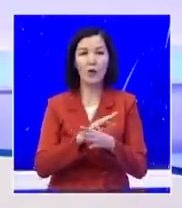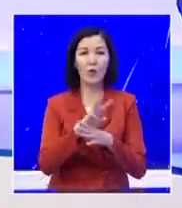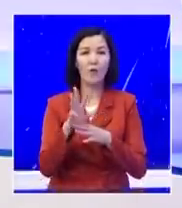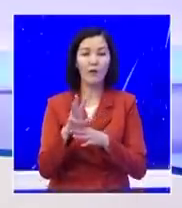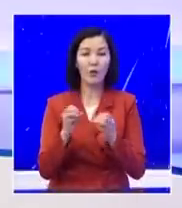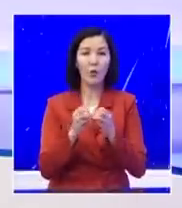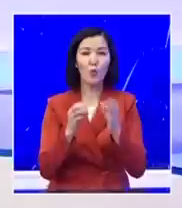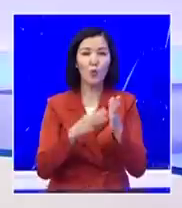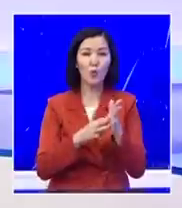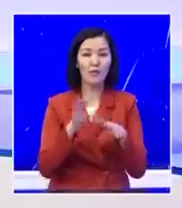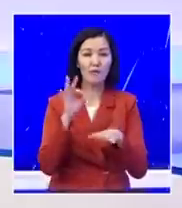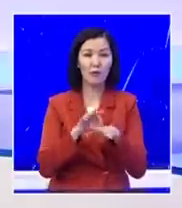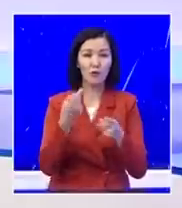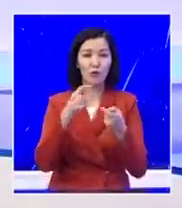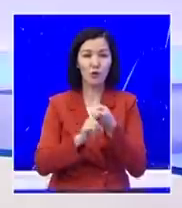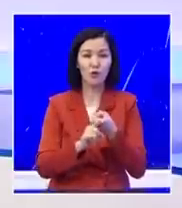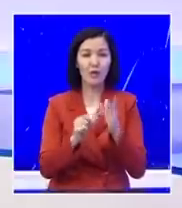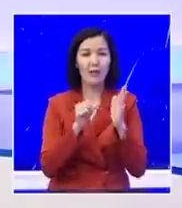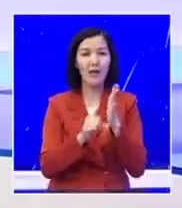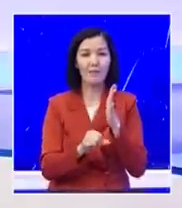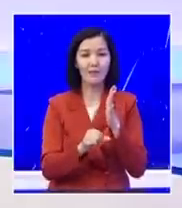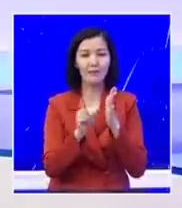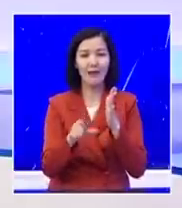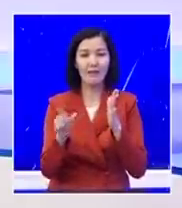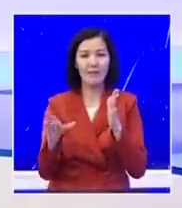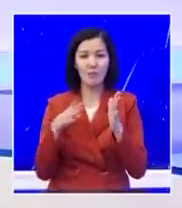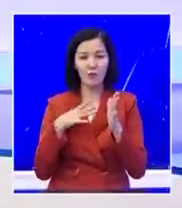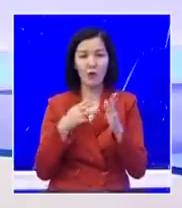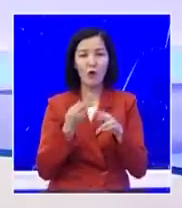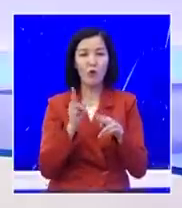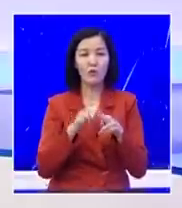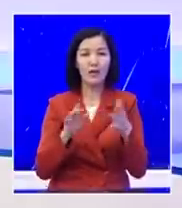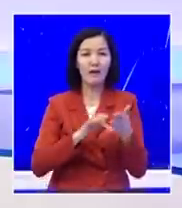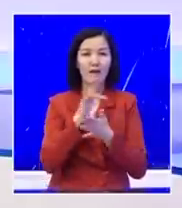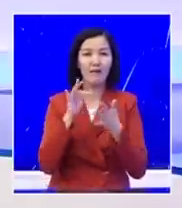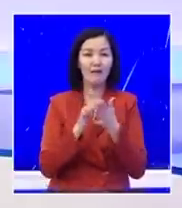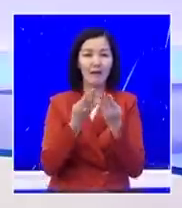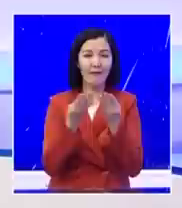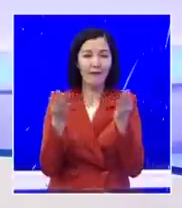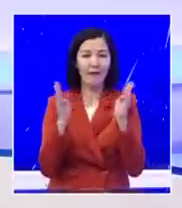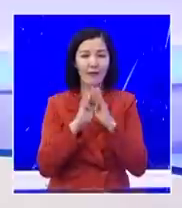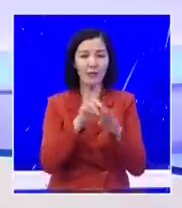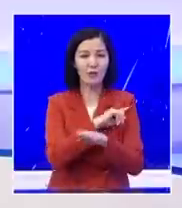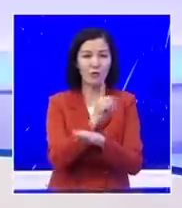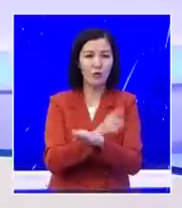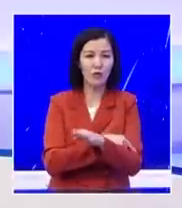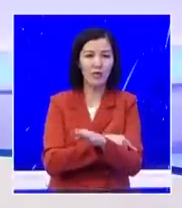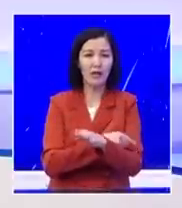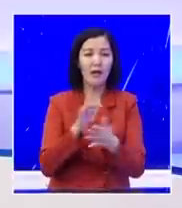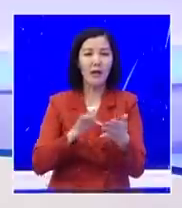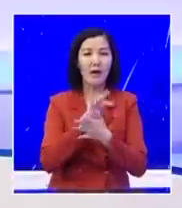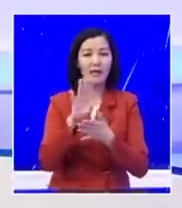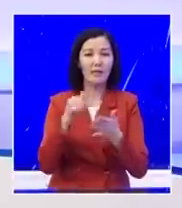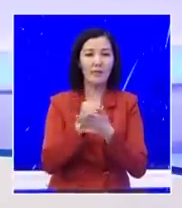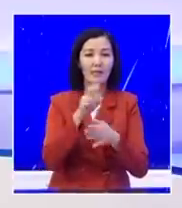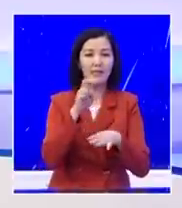Талдықорғанда COVID-19 вирусын жұқтырғандар саны 60-ға жуықтады. Осыған байланысты шаһарда карантин режимі күшейтілді.